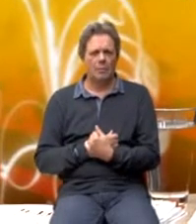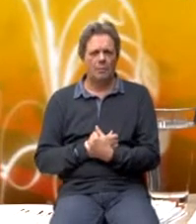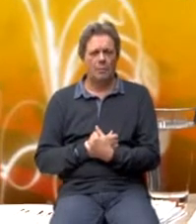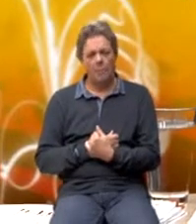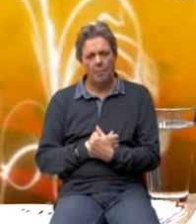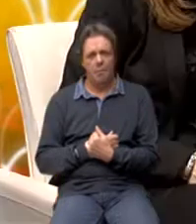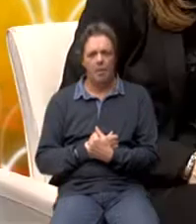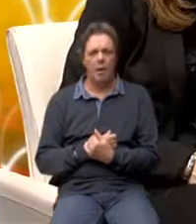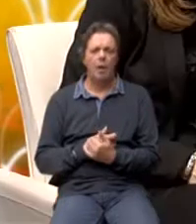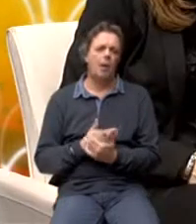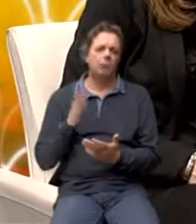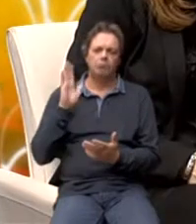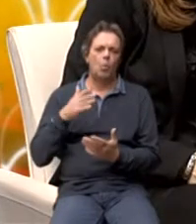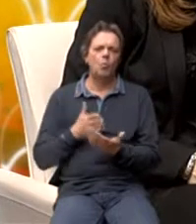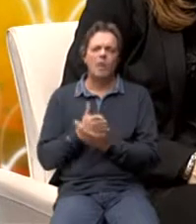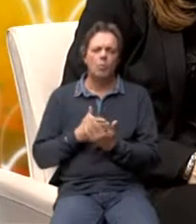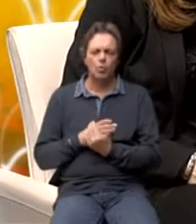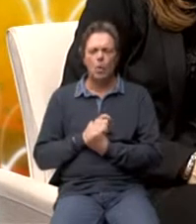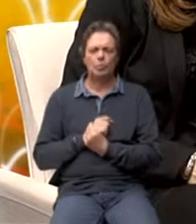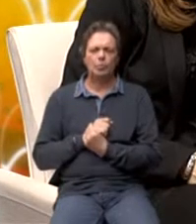Da, u svakom slučaju